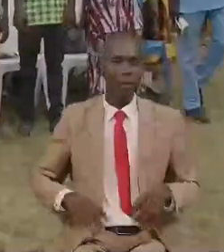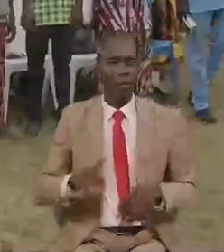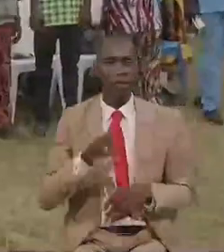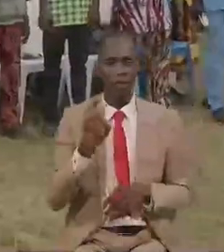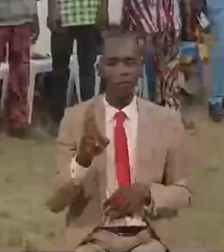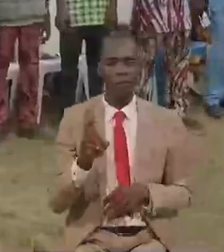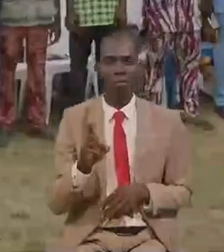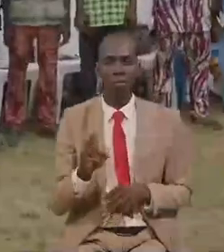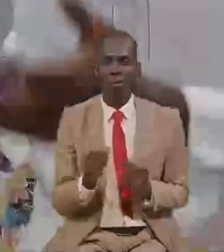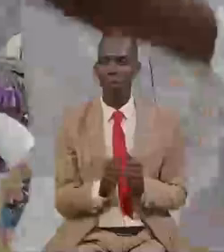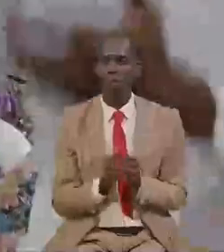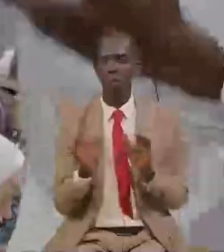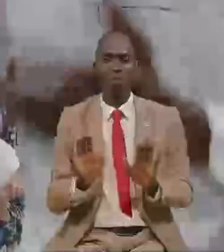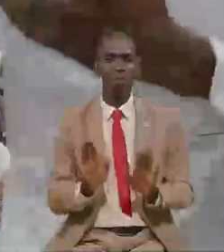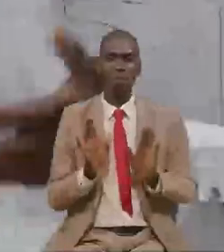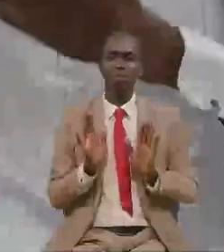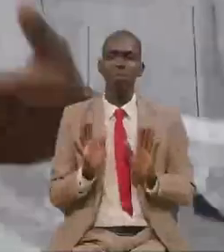De façon intrépide,